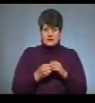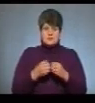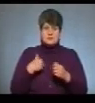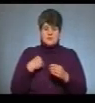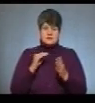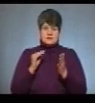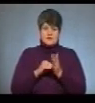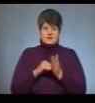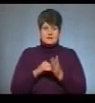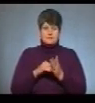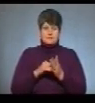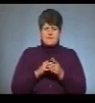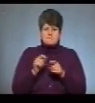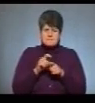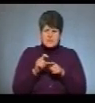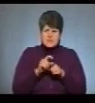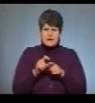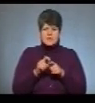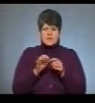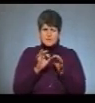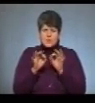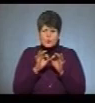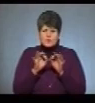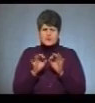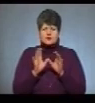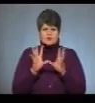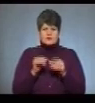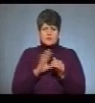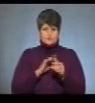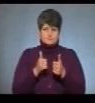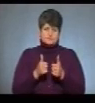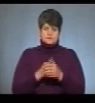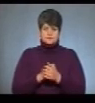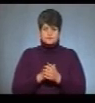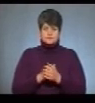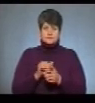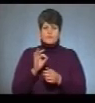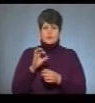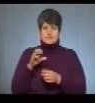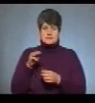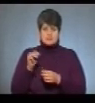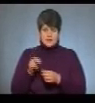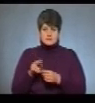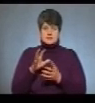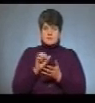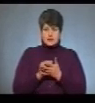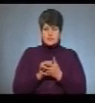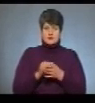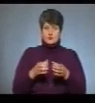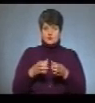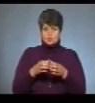нові мотори, перепаювали дротики, щоб все було нормально. Остап Гурик з Тернополя займається у